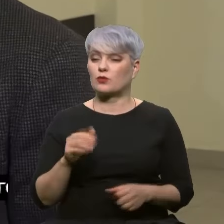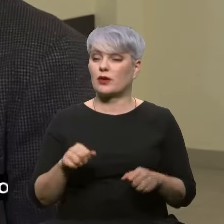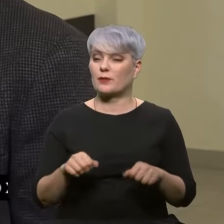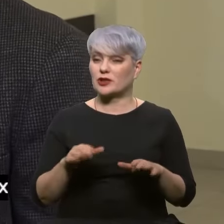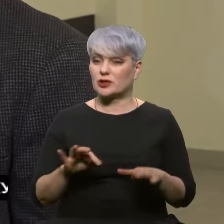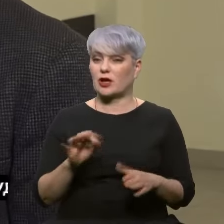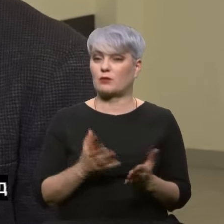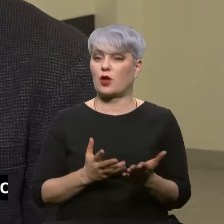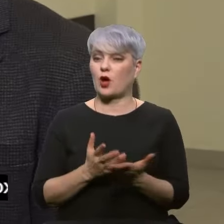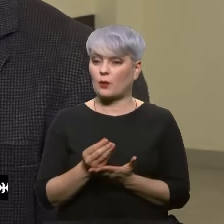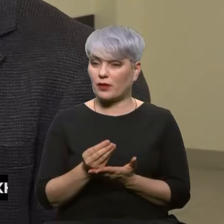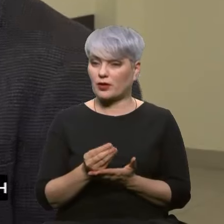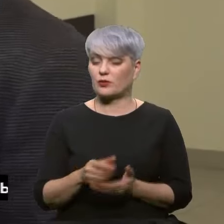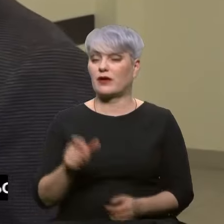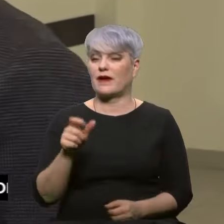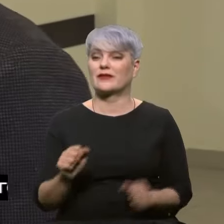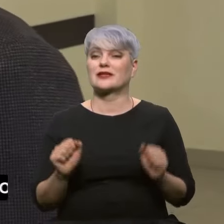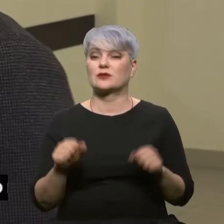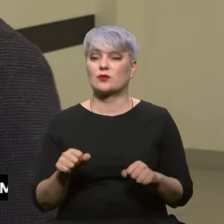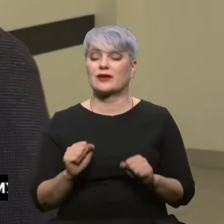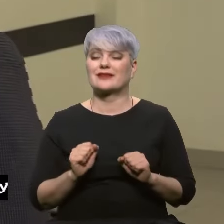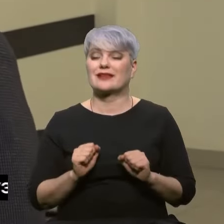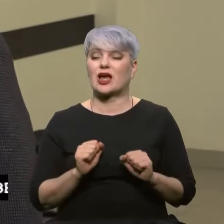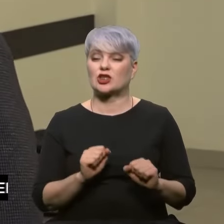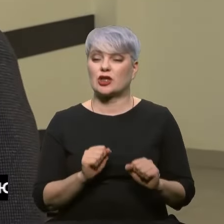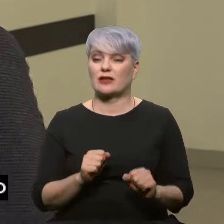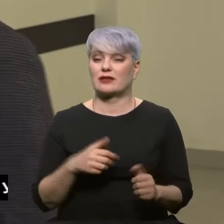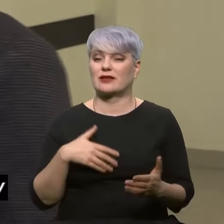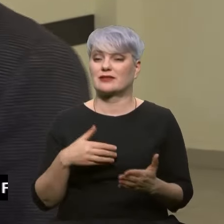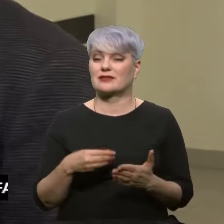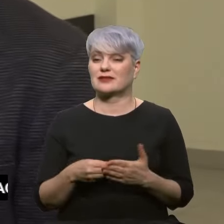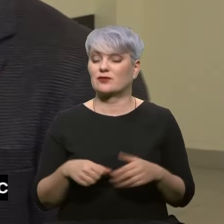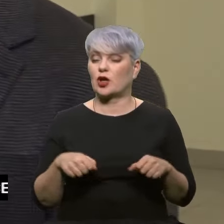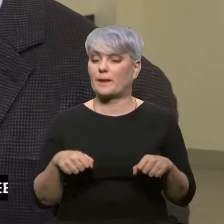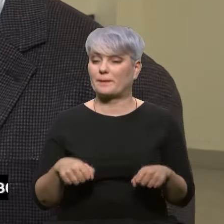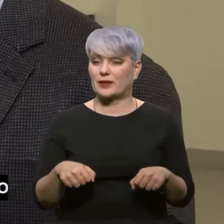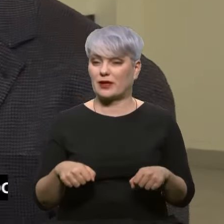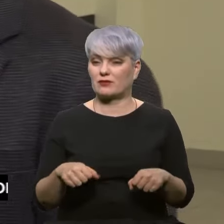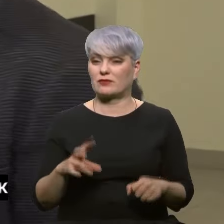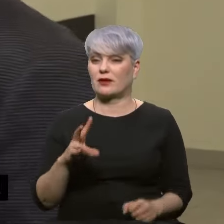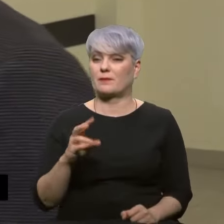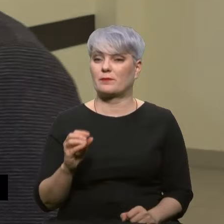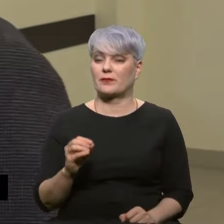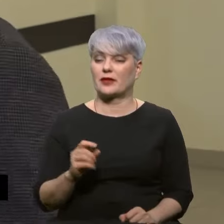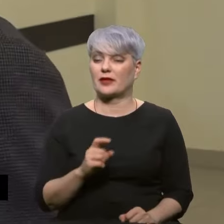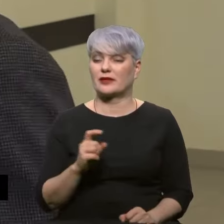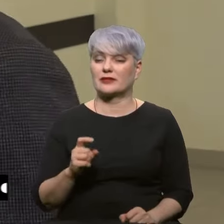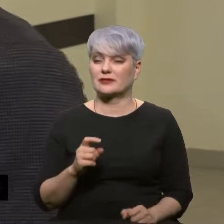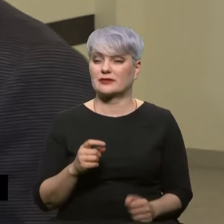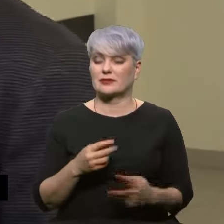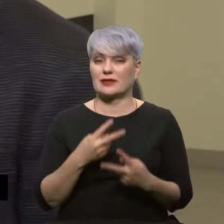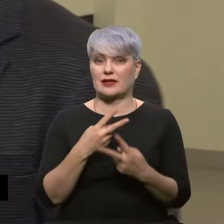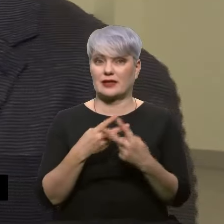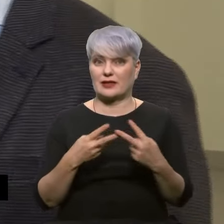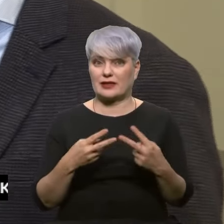про оплату, то він зможе захищати своє право не з клітки,